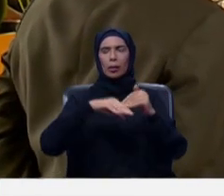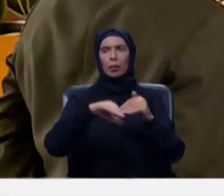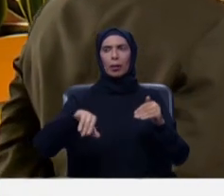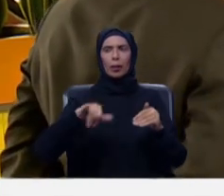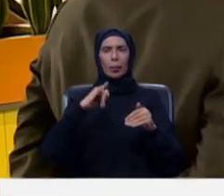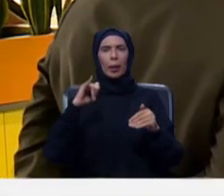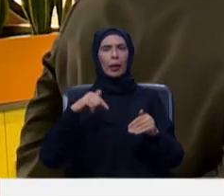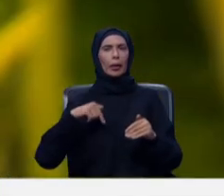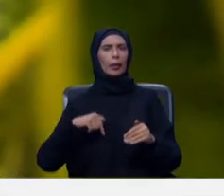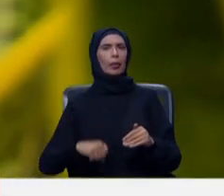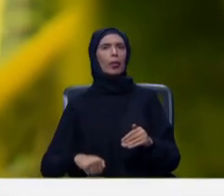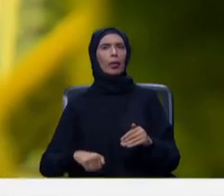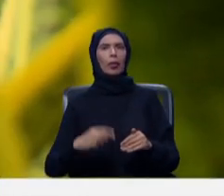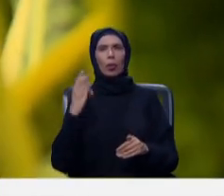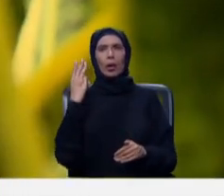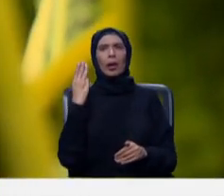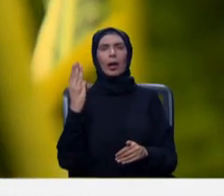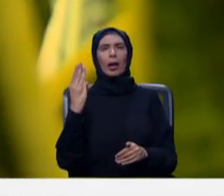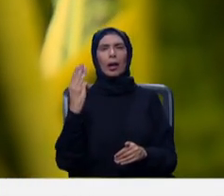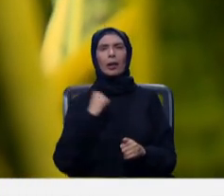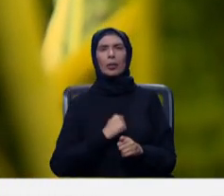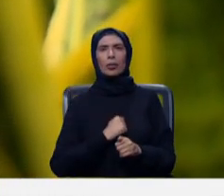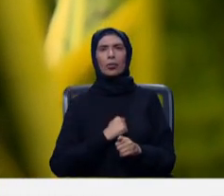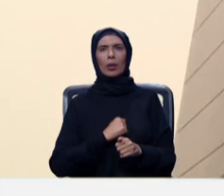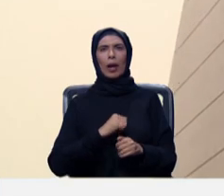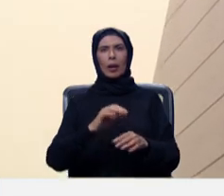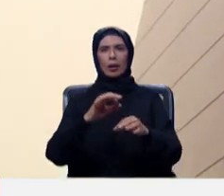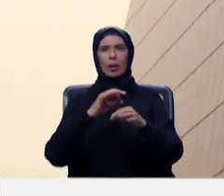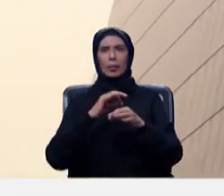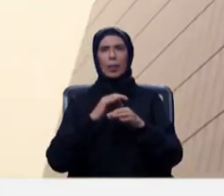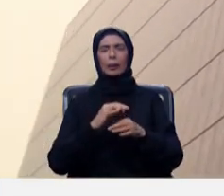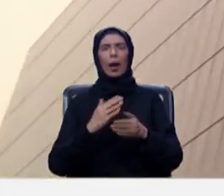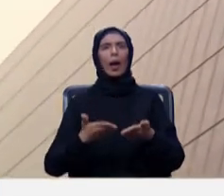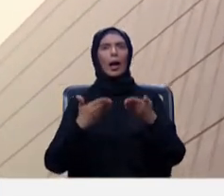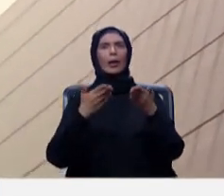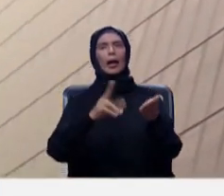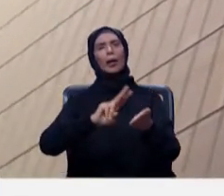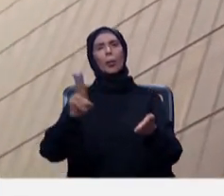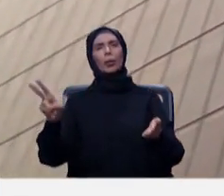بمملكة البحرين من 3 مواقع لتوافر الخدمات.